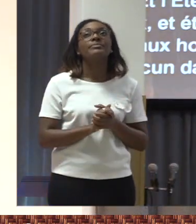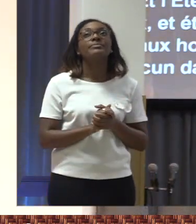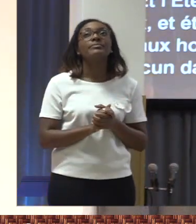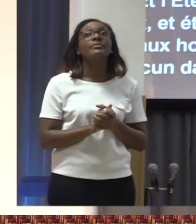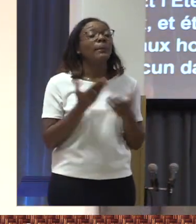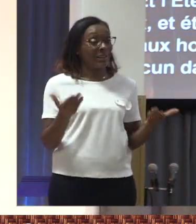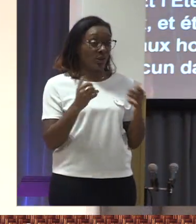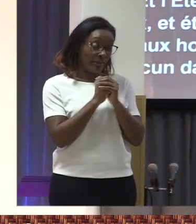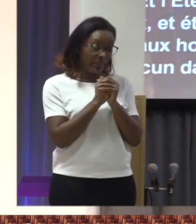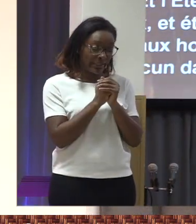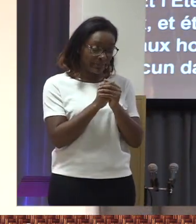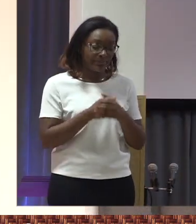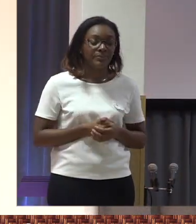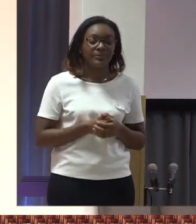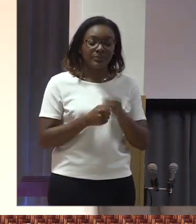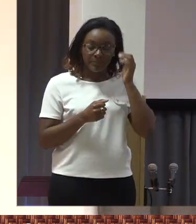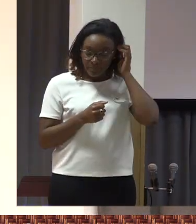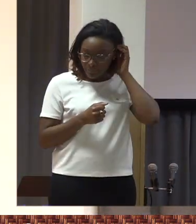invite à prier.